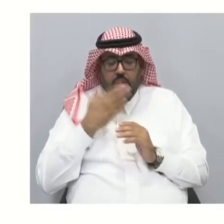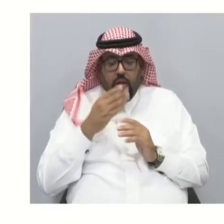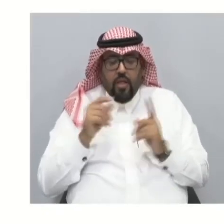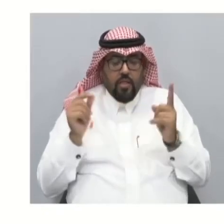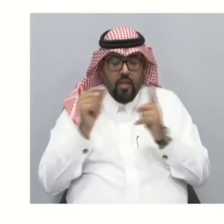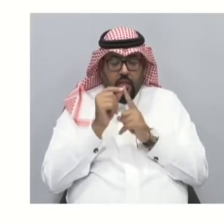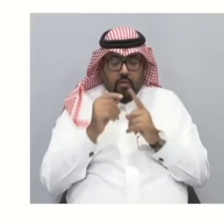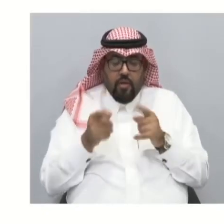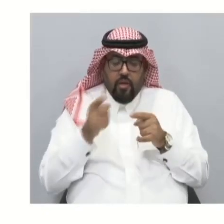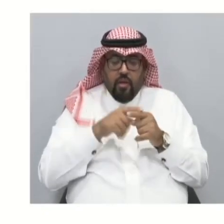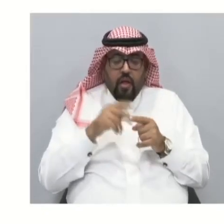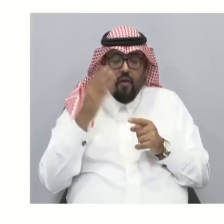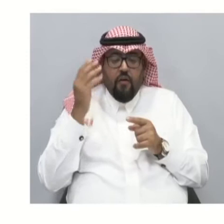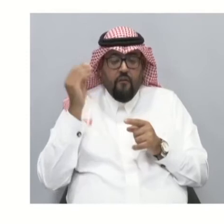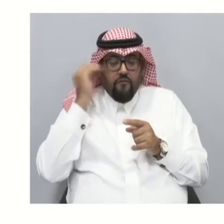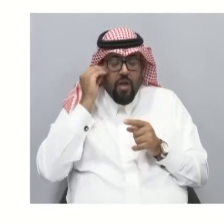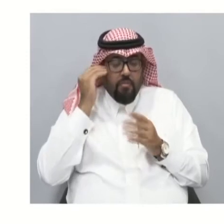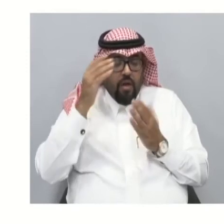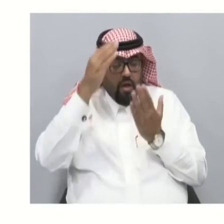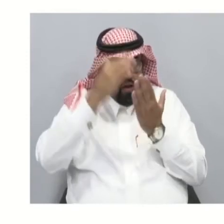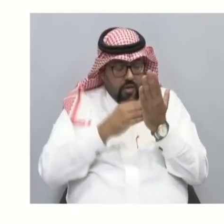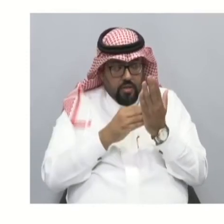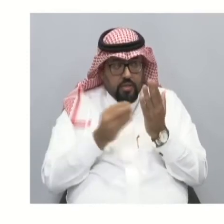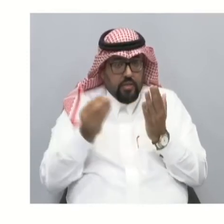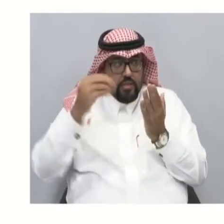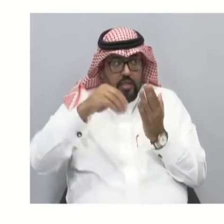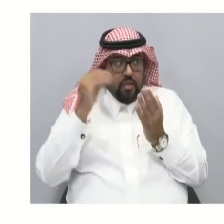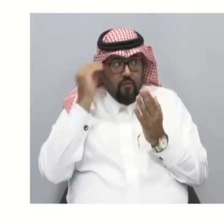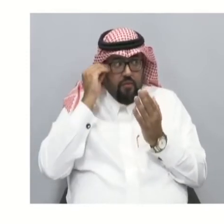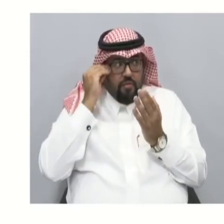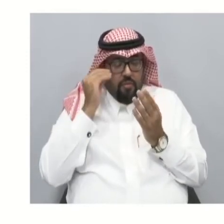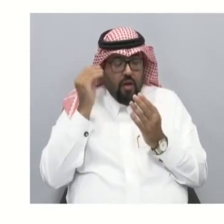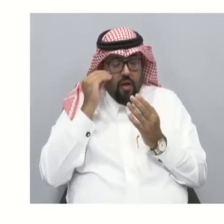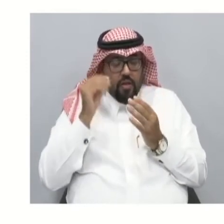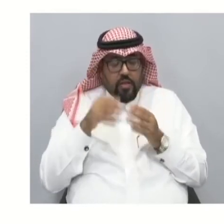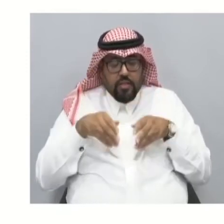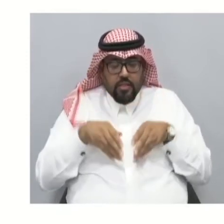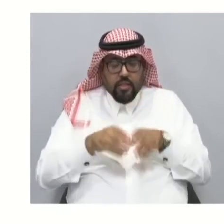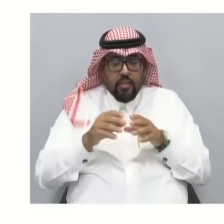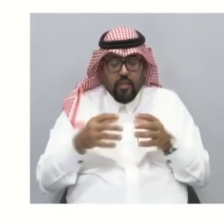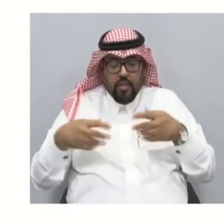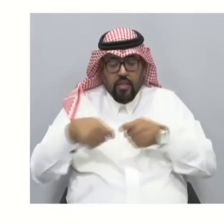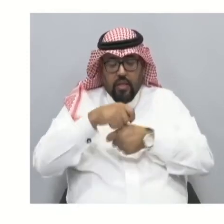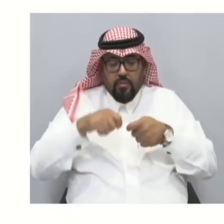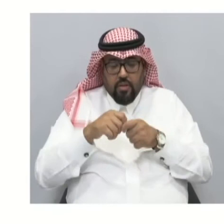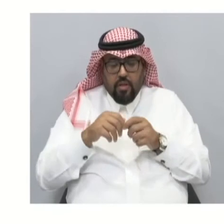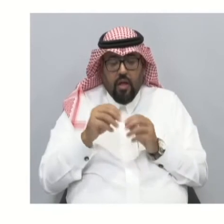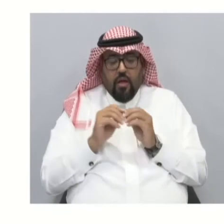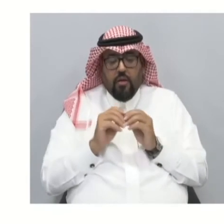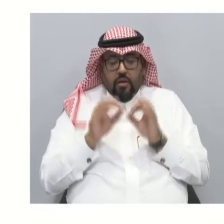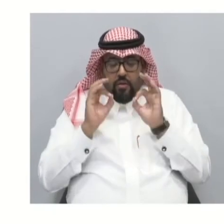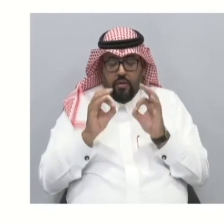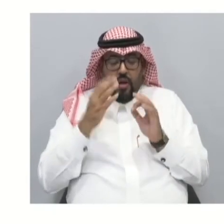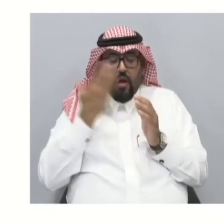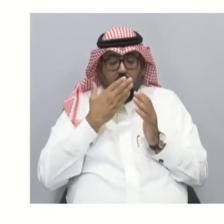تهدف إلى فهم النص واستيعاب محتواه والتعرف على السياقات والترابطات المعنوية على القارئ أن يقرأ